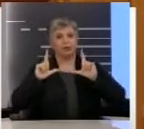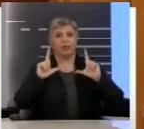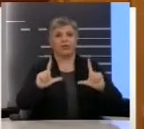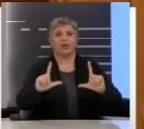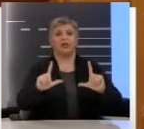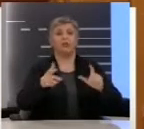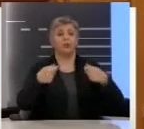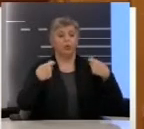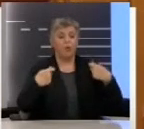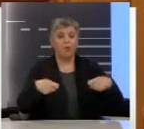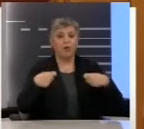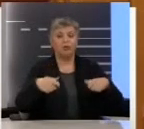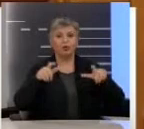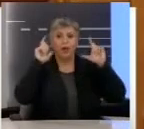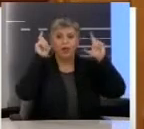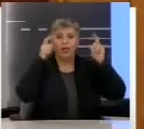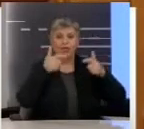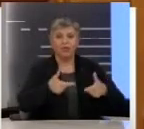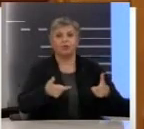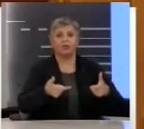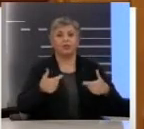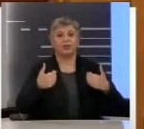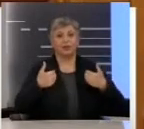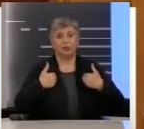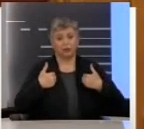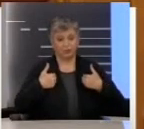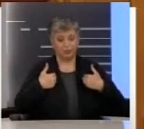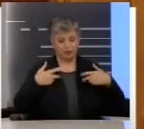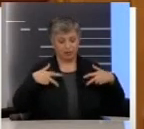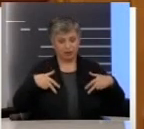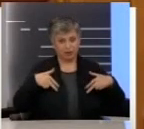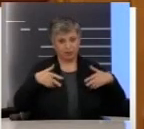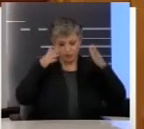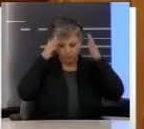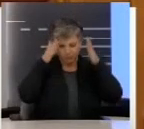της δημοκρατίας μας και την προσήλωσή μας ακριβώς